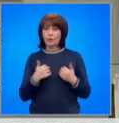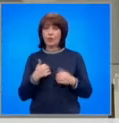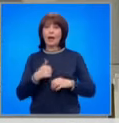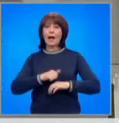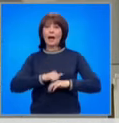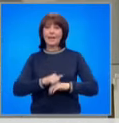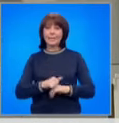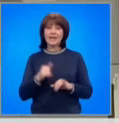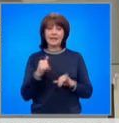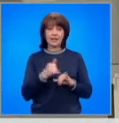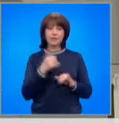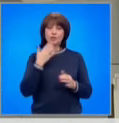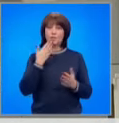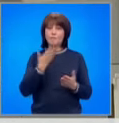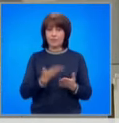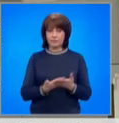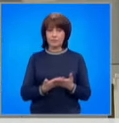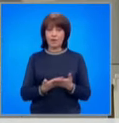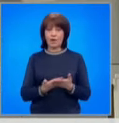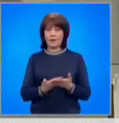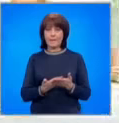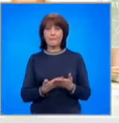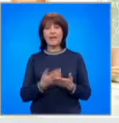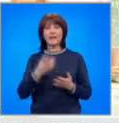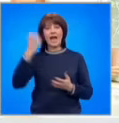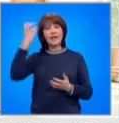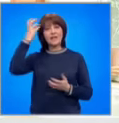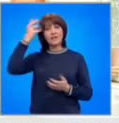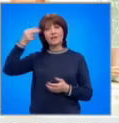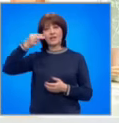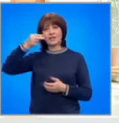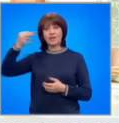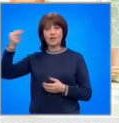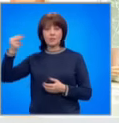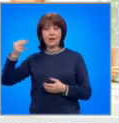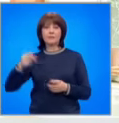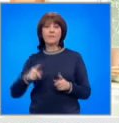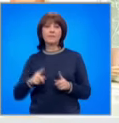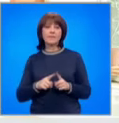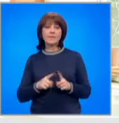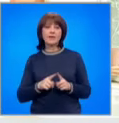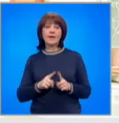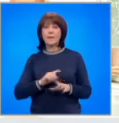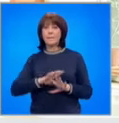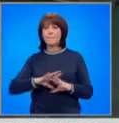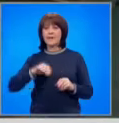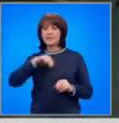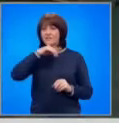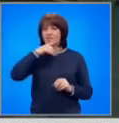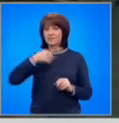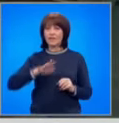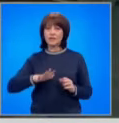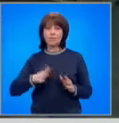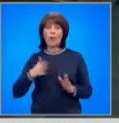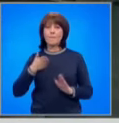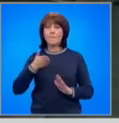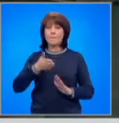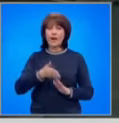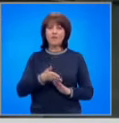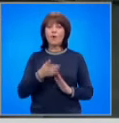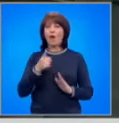на Общинския съвет да учредим на държавната фирма като летищен оператор безвъзмездно право да оперира летището. В